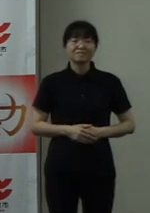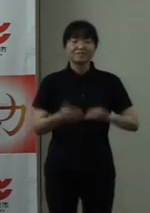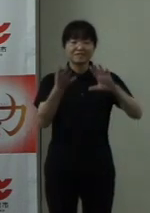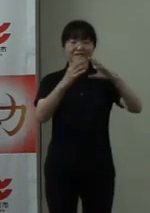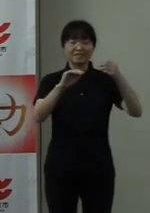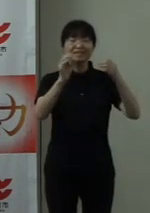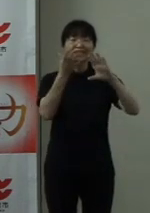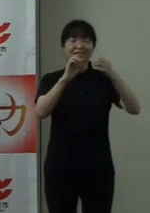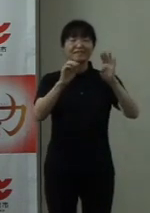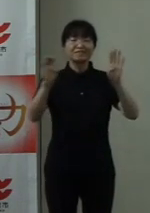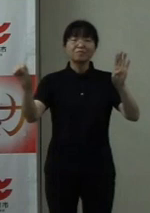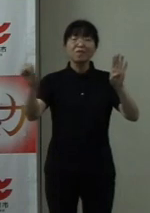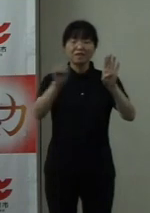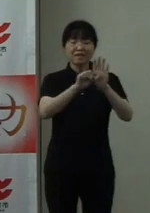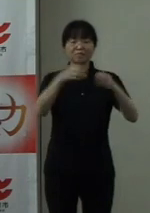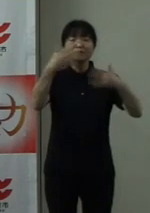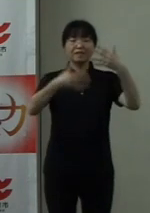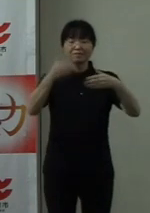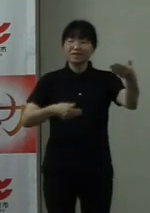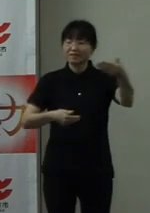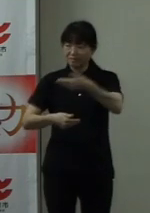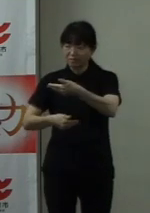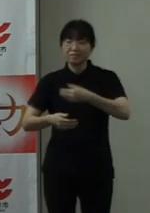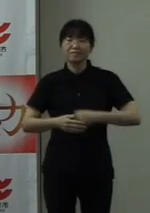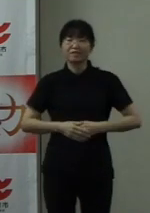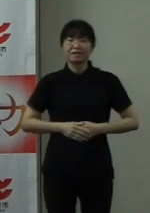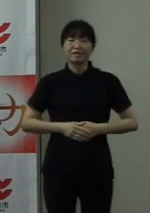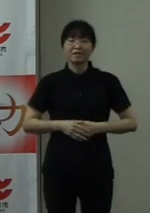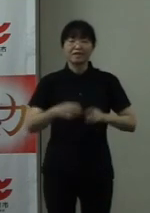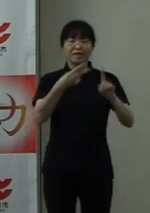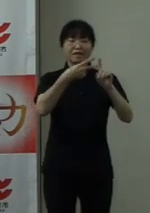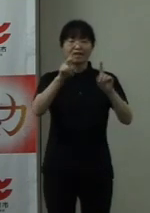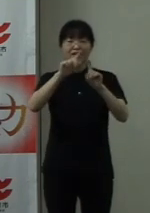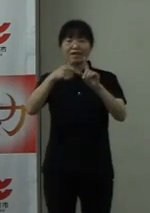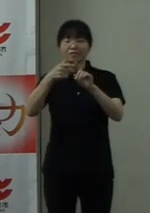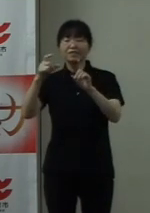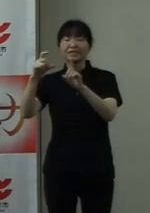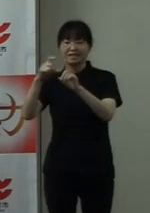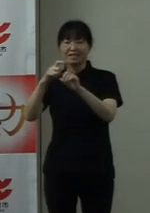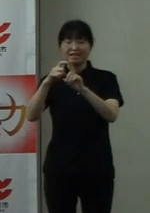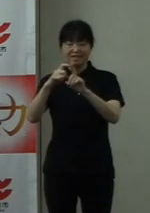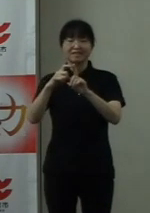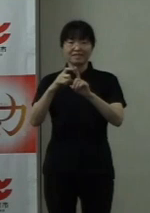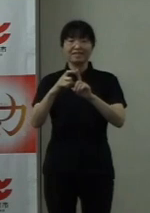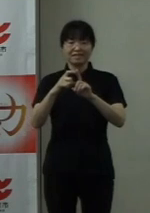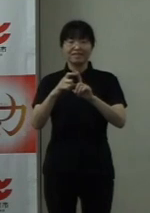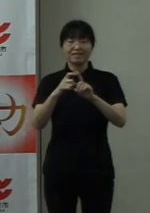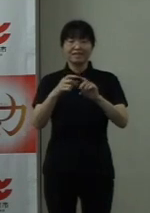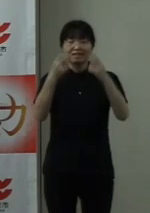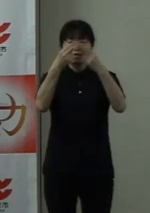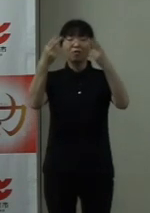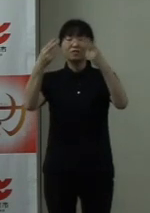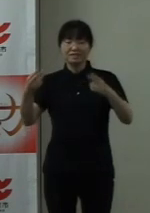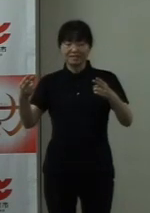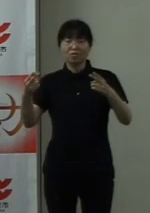日本ケーブルビジョンの中村です。よろしくお願いします。FDA の、 静岡便とあと仙台便、あの仙台